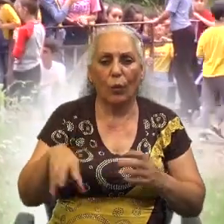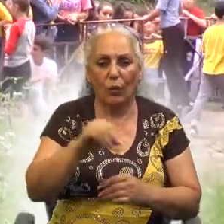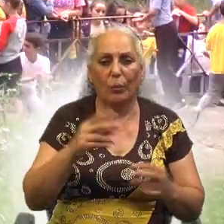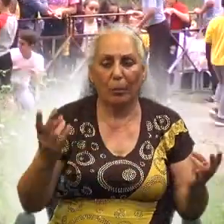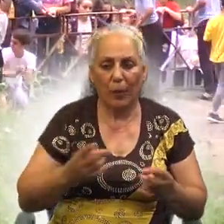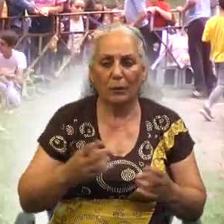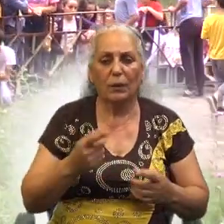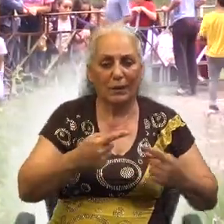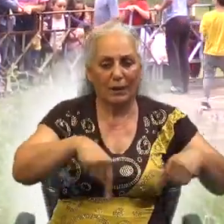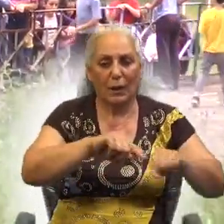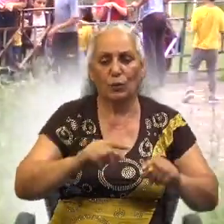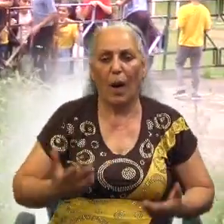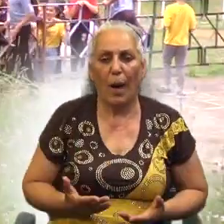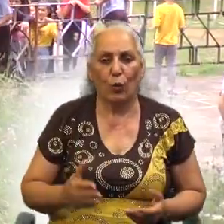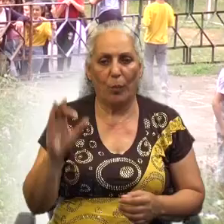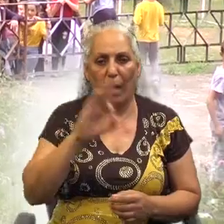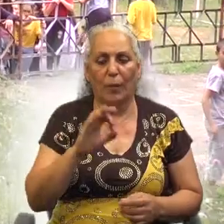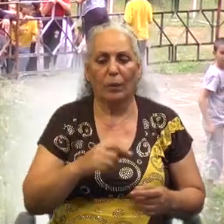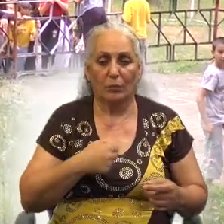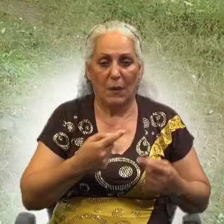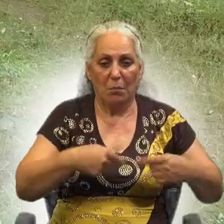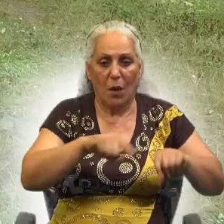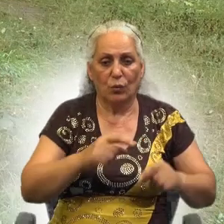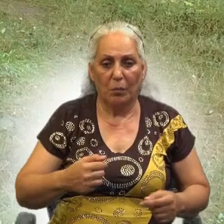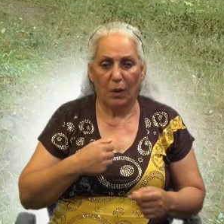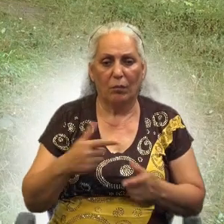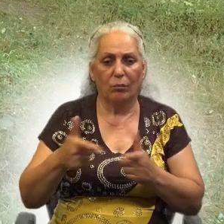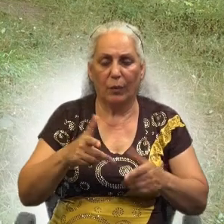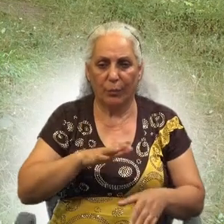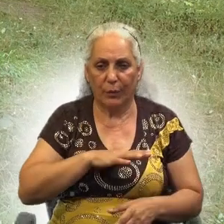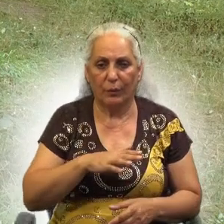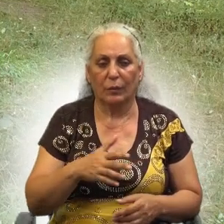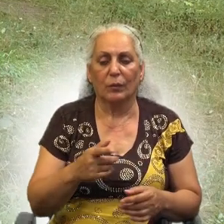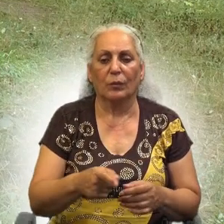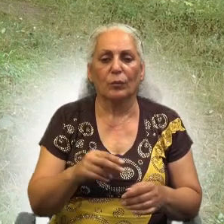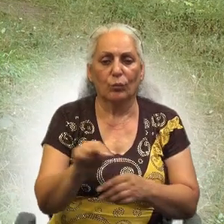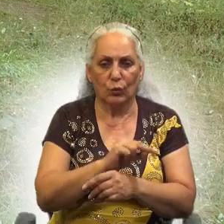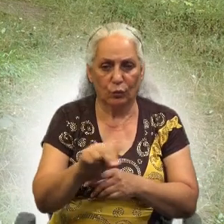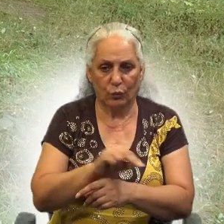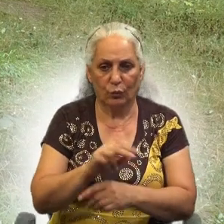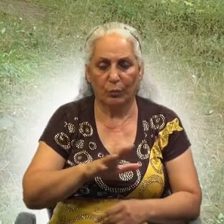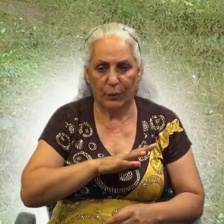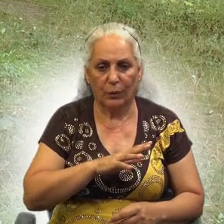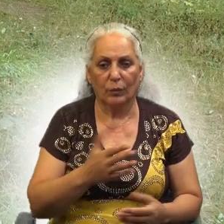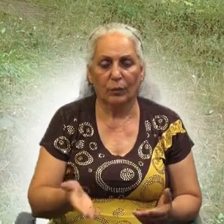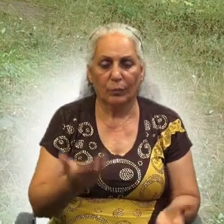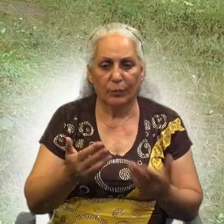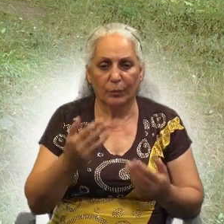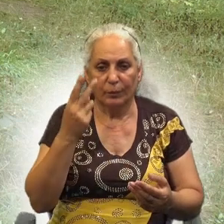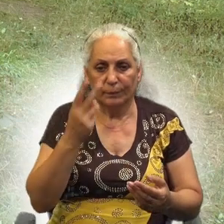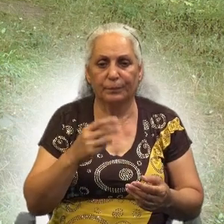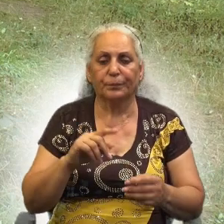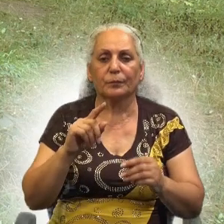այս տարածքներում ապրողների համար։ Այդ մարզերում մենք կատարել ենք նշագրման աշխատանքներ, ինչպես տեսնում